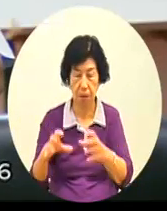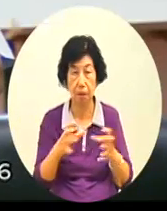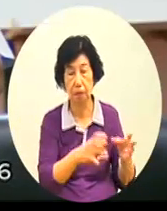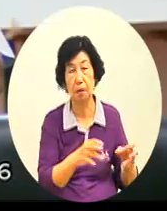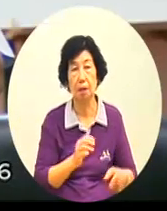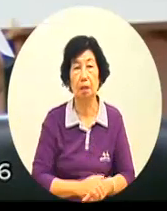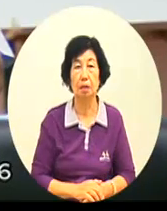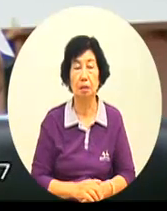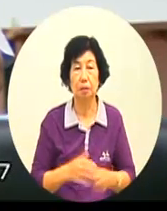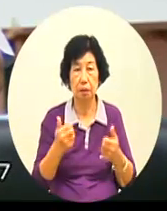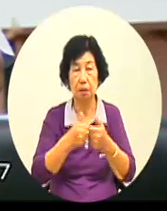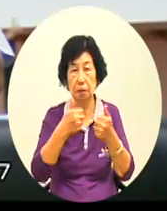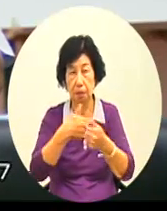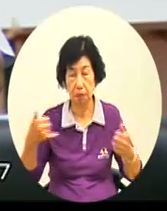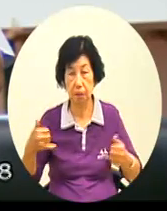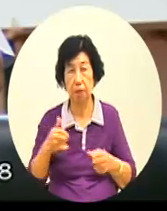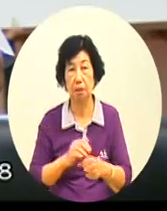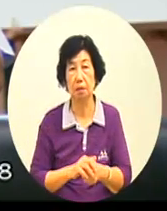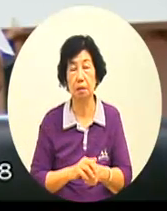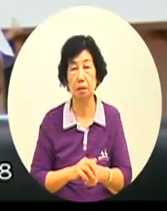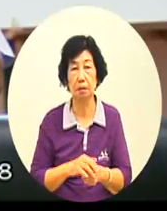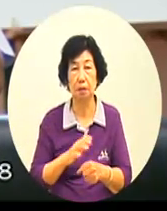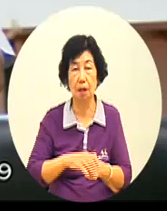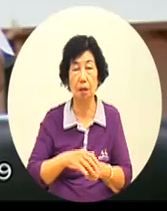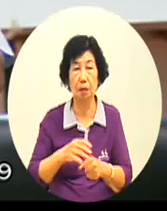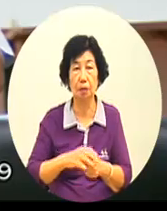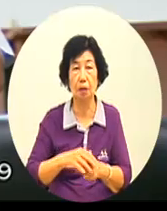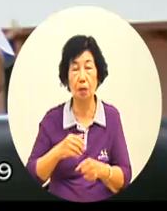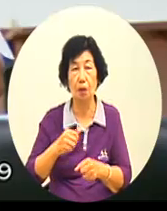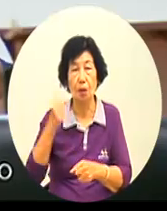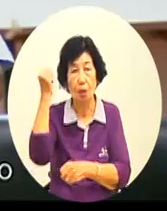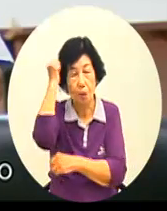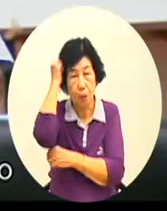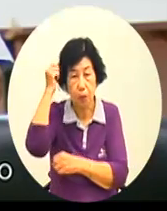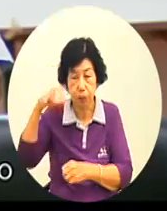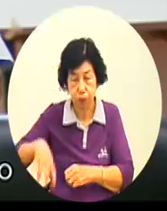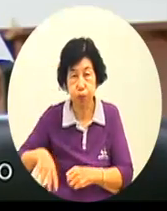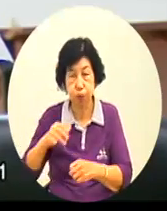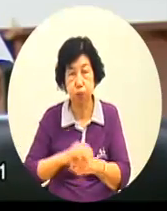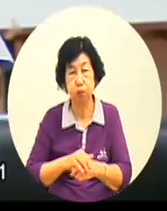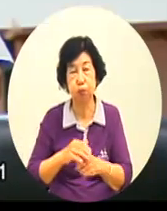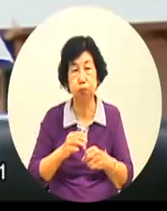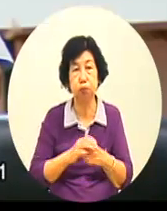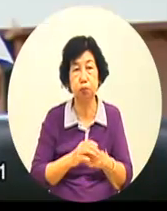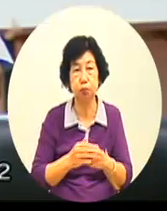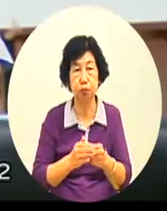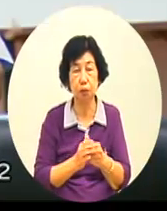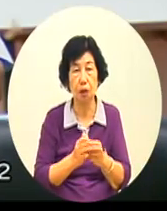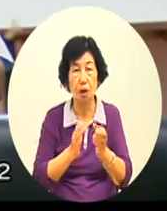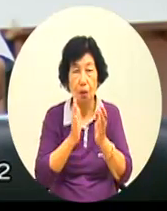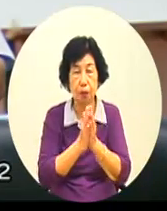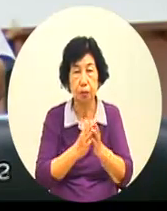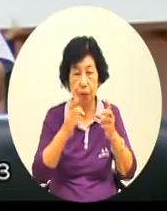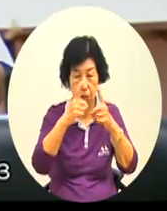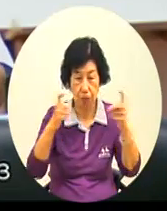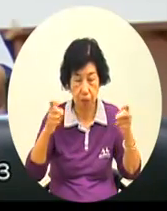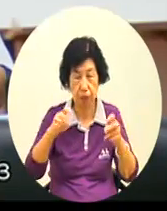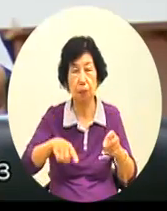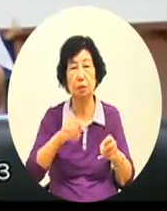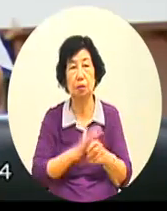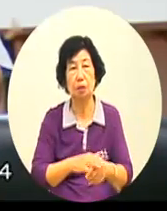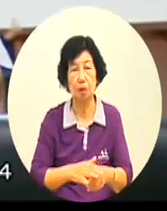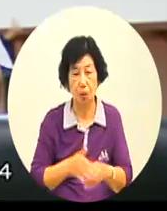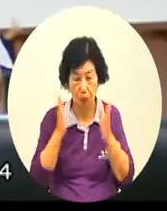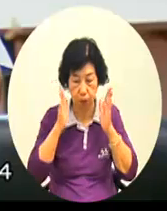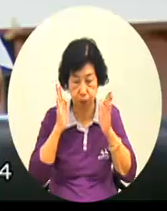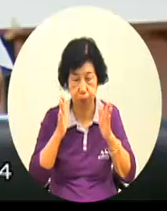落食堂的争取，我们都是很认真的哈。我们社政委员的议员啊。那么我